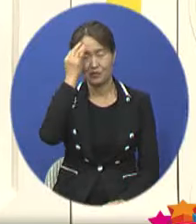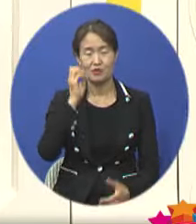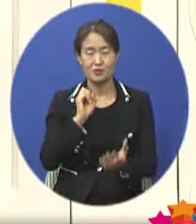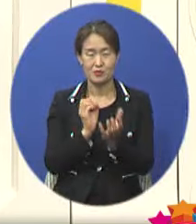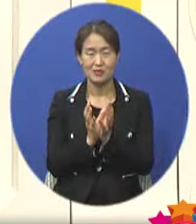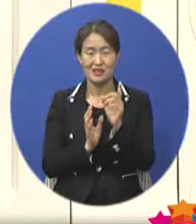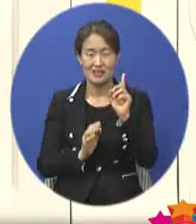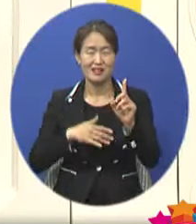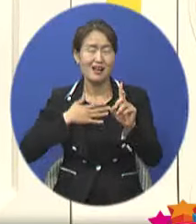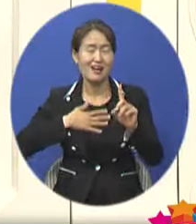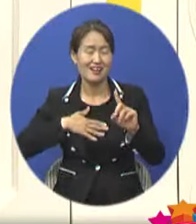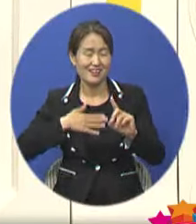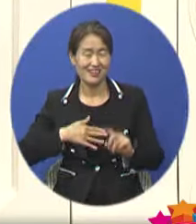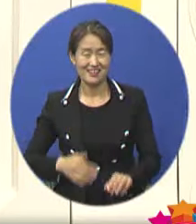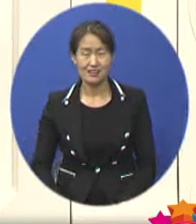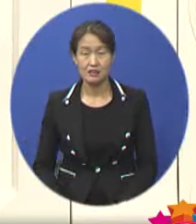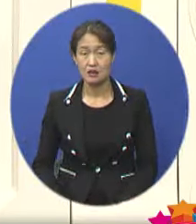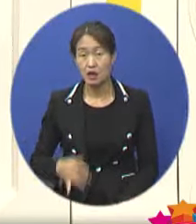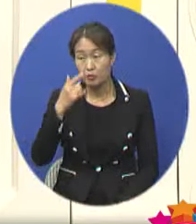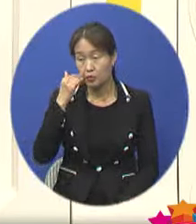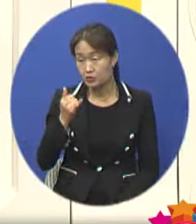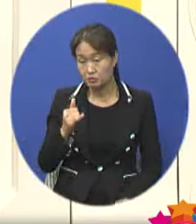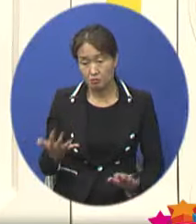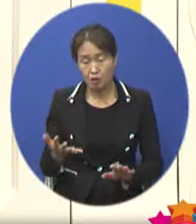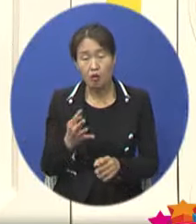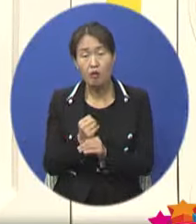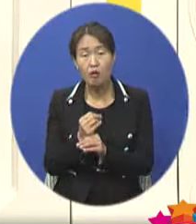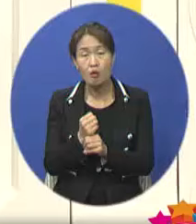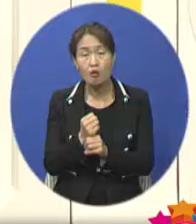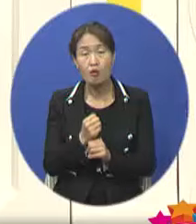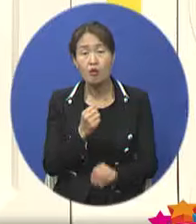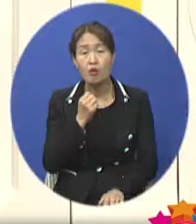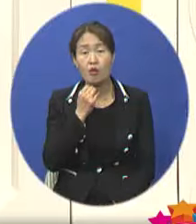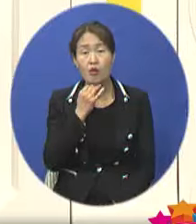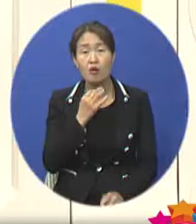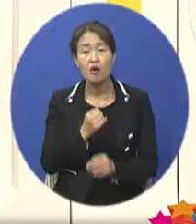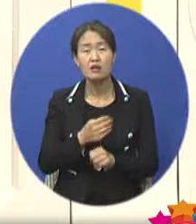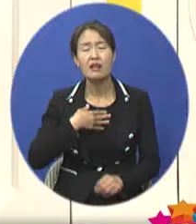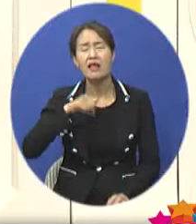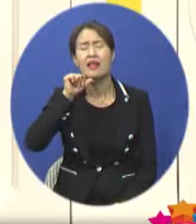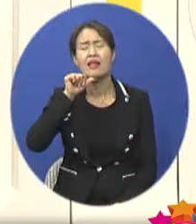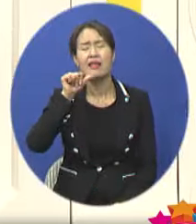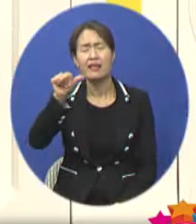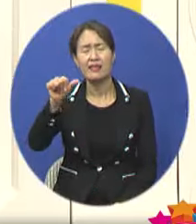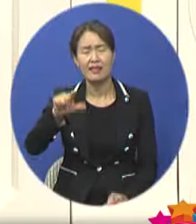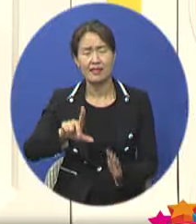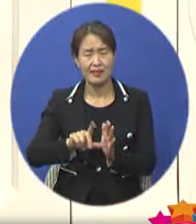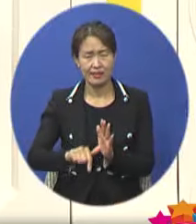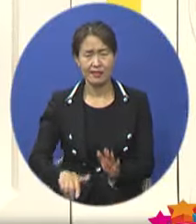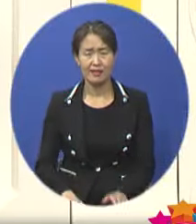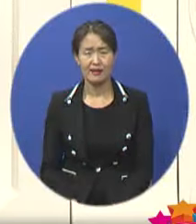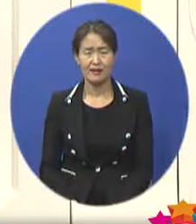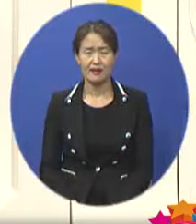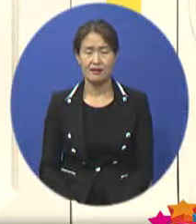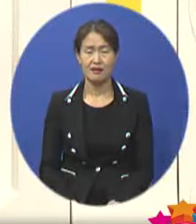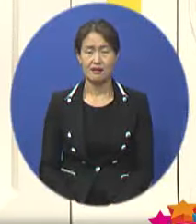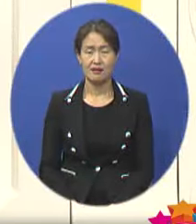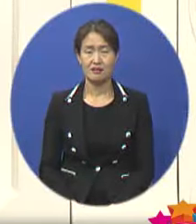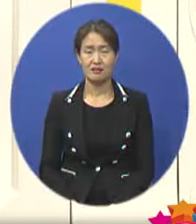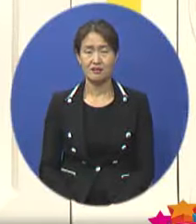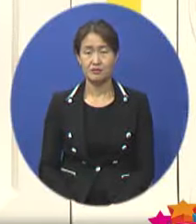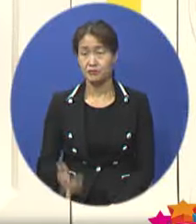그래요. 부모님은 몇 살에 잃으셨는데 할미꽃사연 아유, 나 5살 때요. 5살 때?